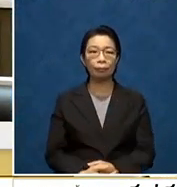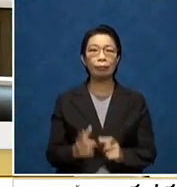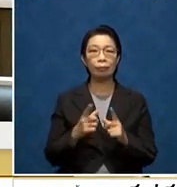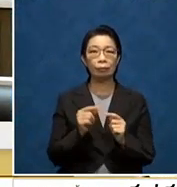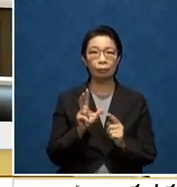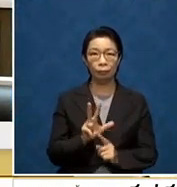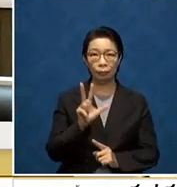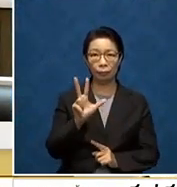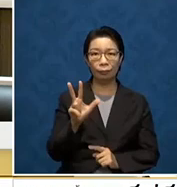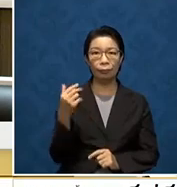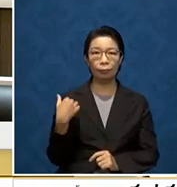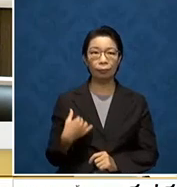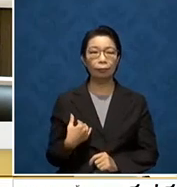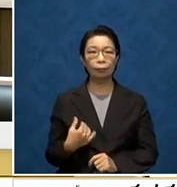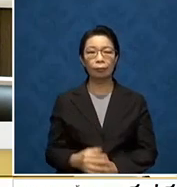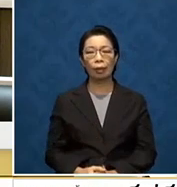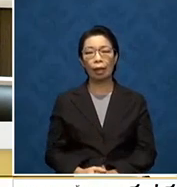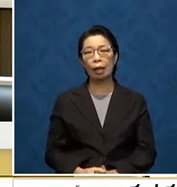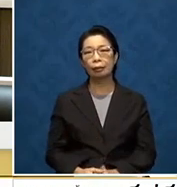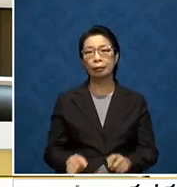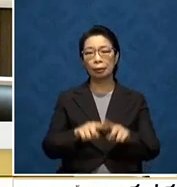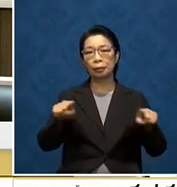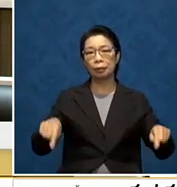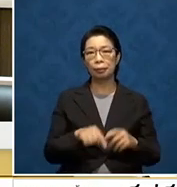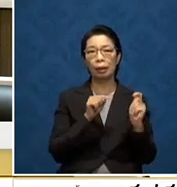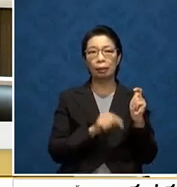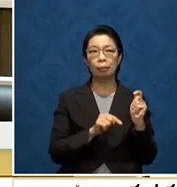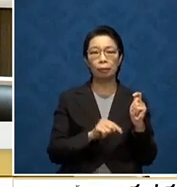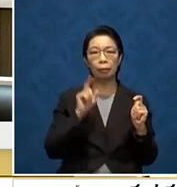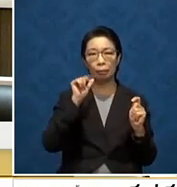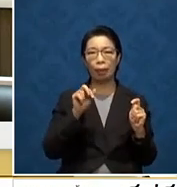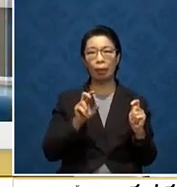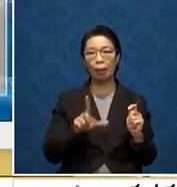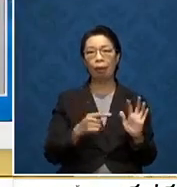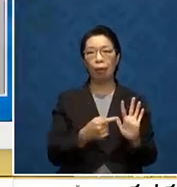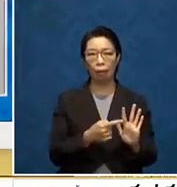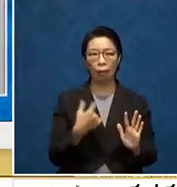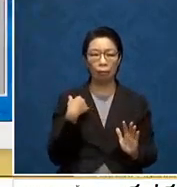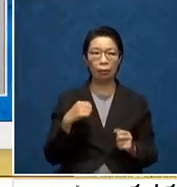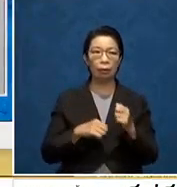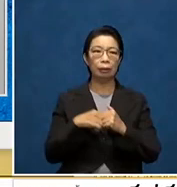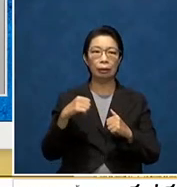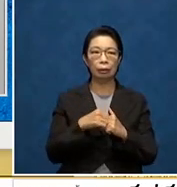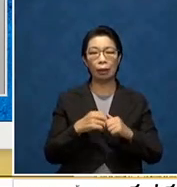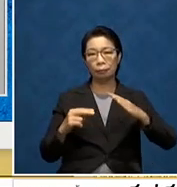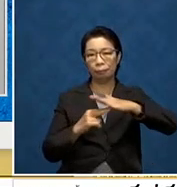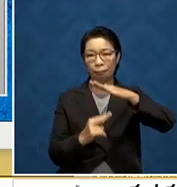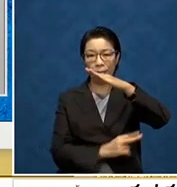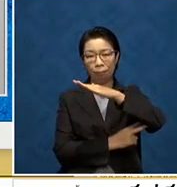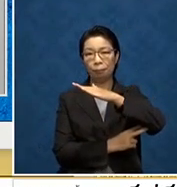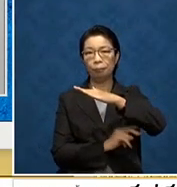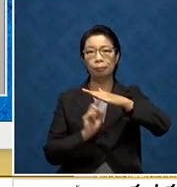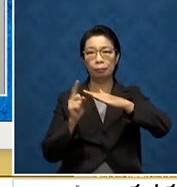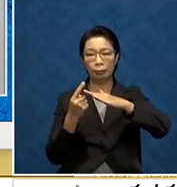ก็คือในพื้นที่อำเภอแม่ลานขอให้มีการสร้างสะพานระหว่างริ